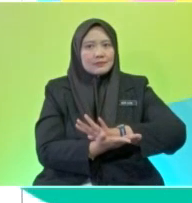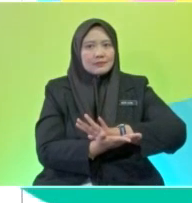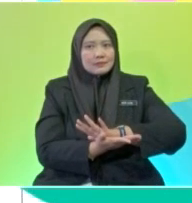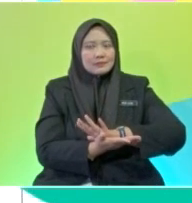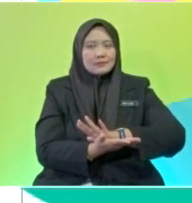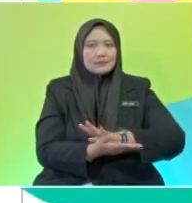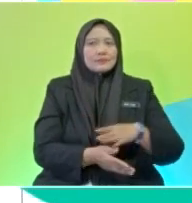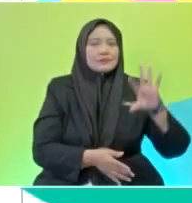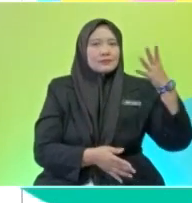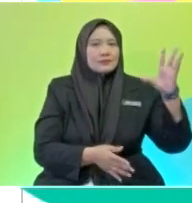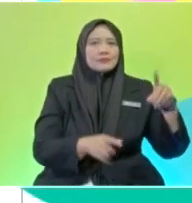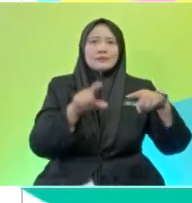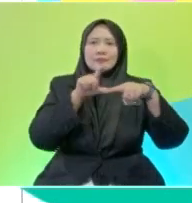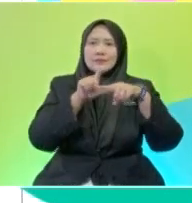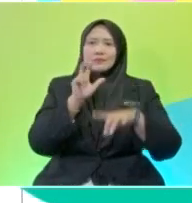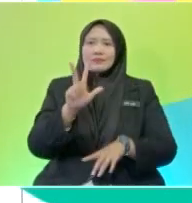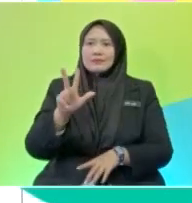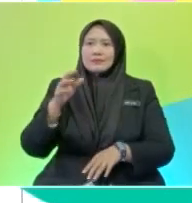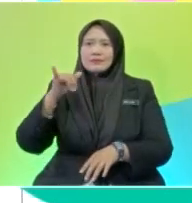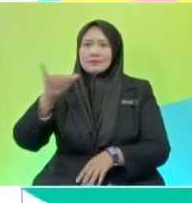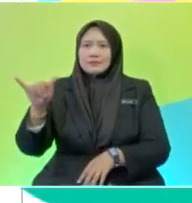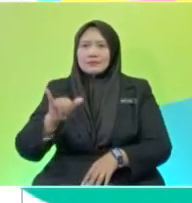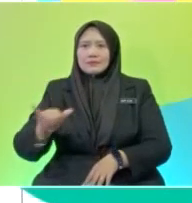/ 3 dapat dapat